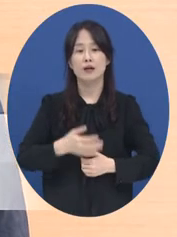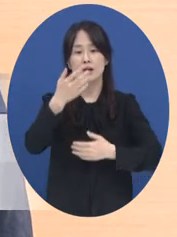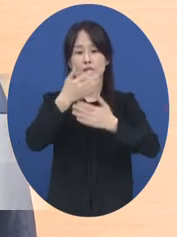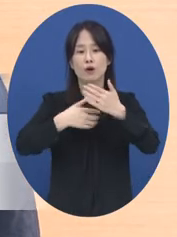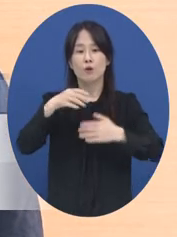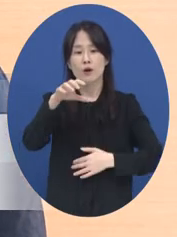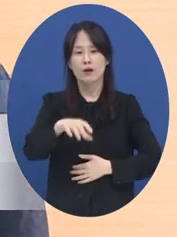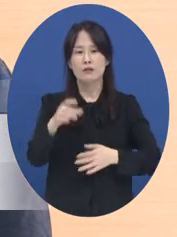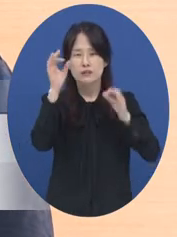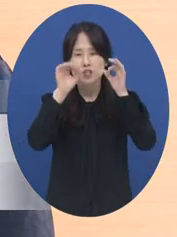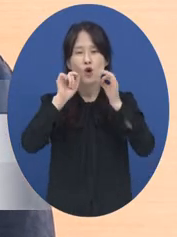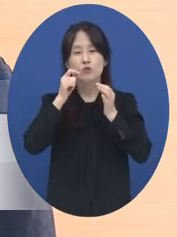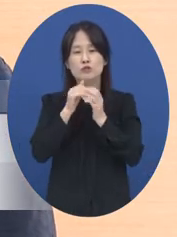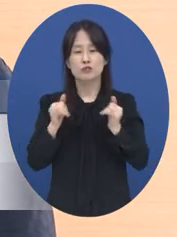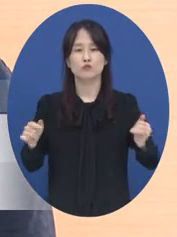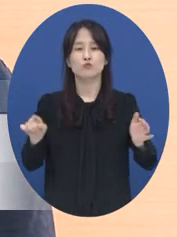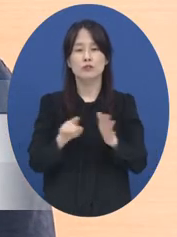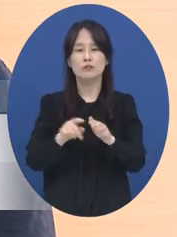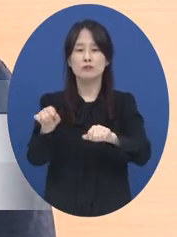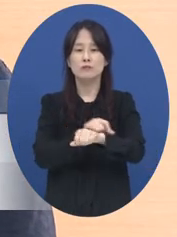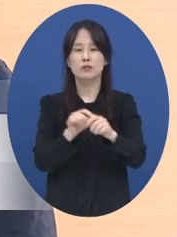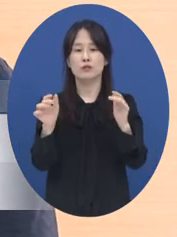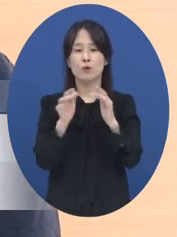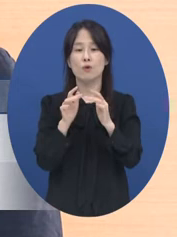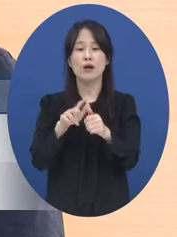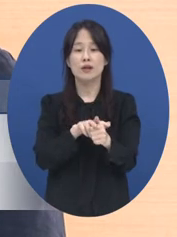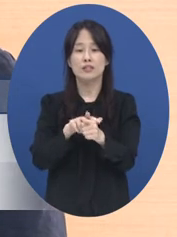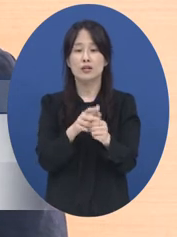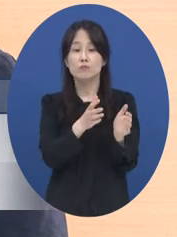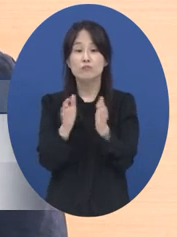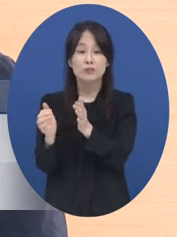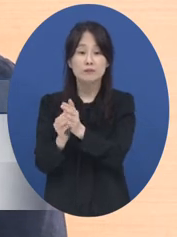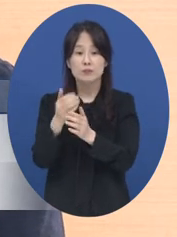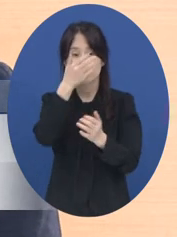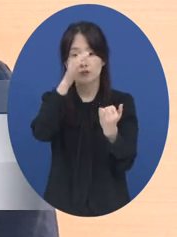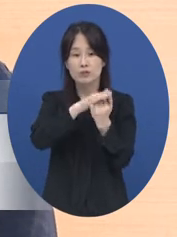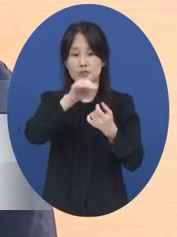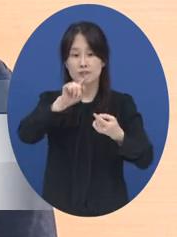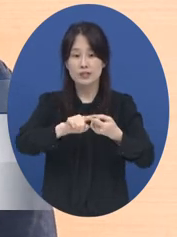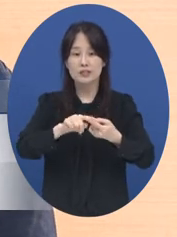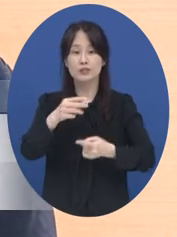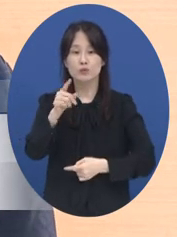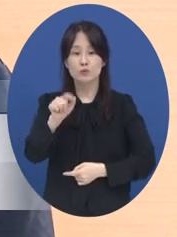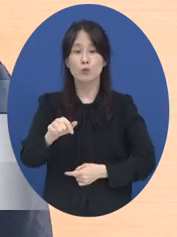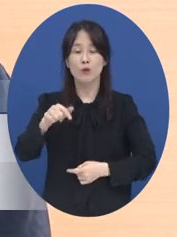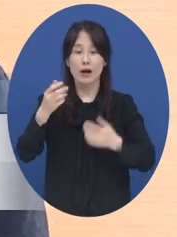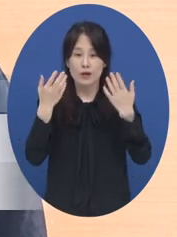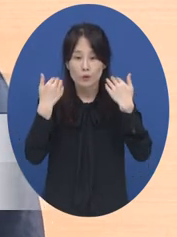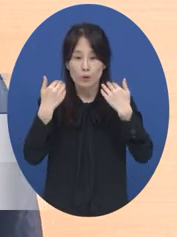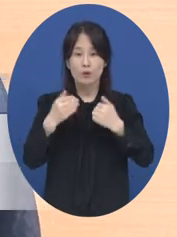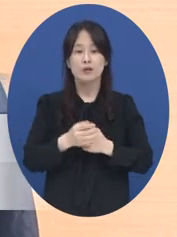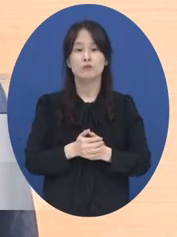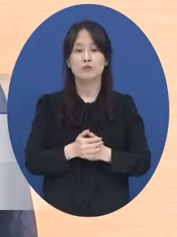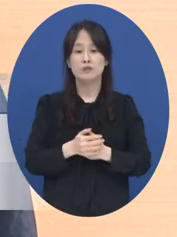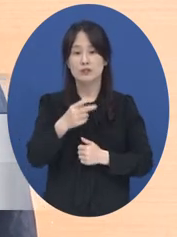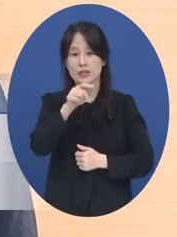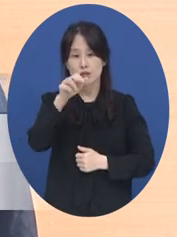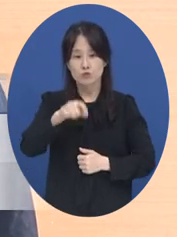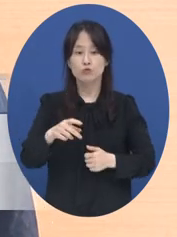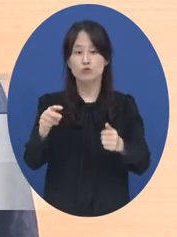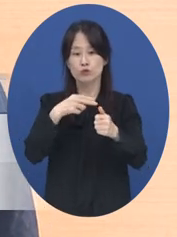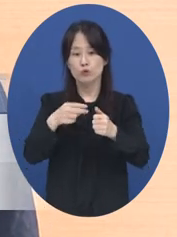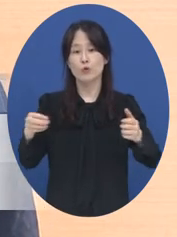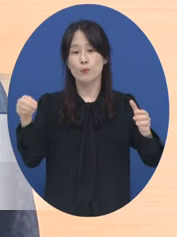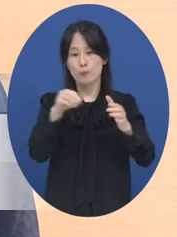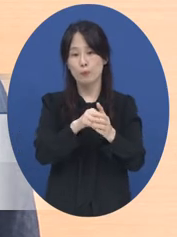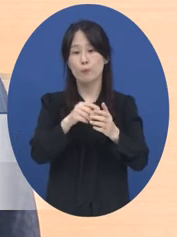분들을 위해서 제가 특별한 온라인 콘텐츠 사업을 준비했습니다. 청소년들을 대상으로 하는 독스쿨이라고 해서 다큐멘터리와 교육 시트를 같이 활용할